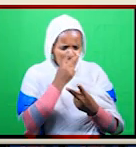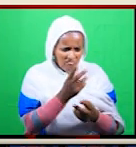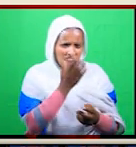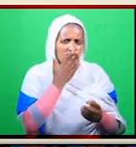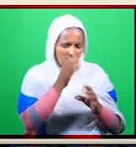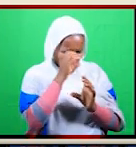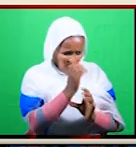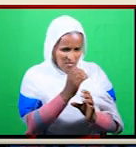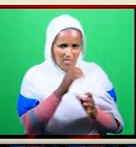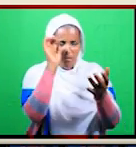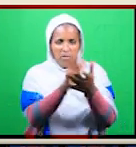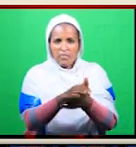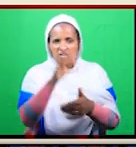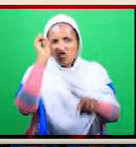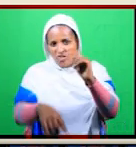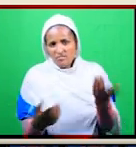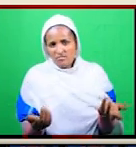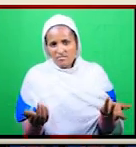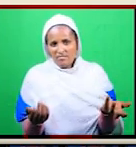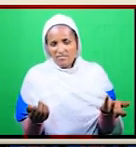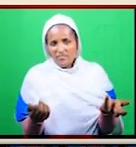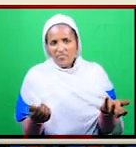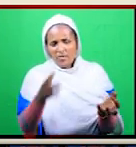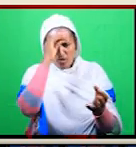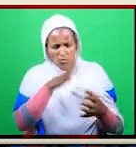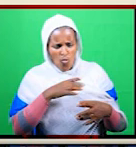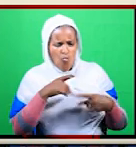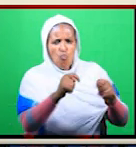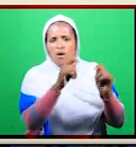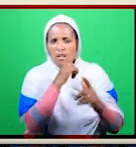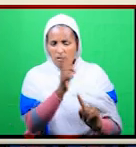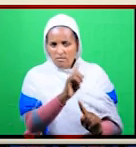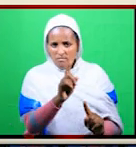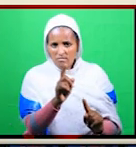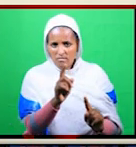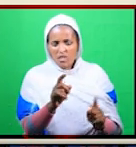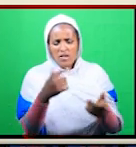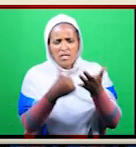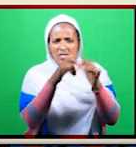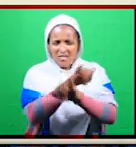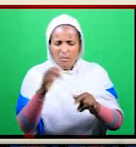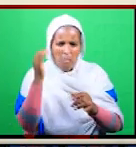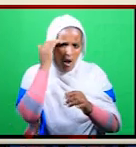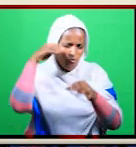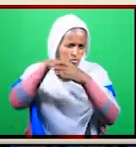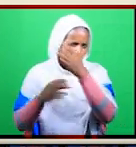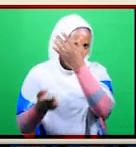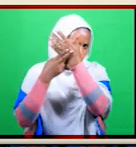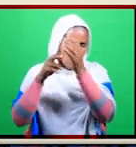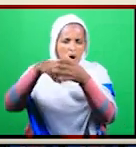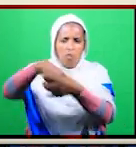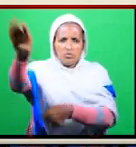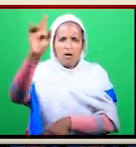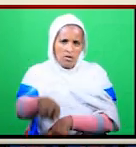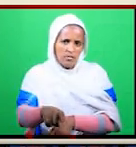እግዚአብሔርን አምኖ ድርሻን ተወጥቶ ወደ ጋብቻ ሄዶ ይልቅስ ጊዜና ማዕበል ቁመው አይጠብቁም ይላሉ እና አበው ጊዜውን